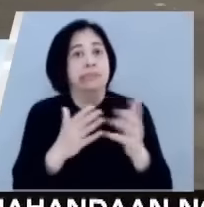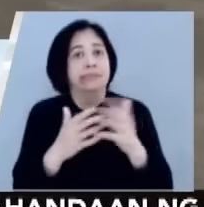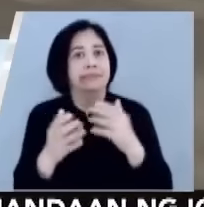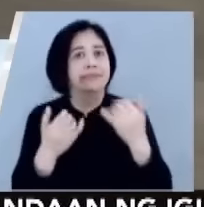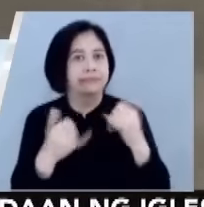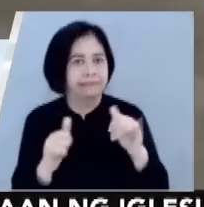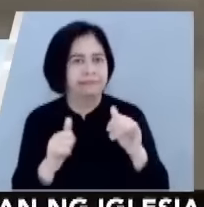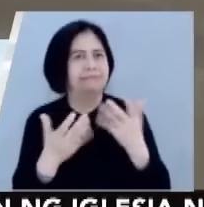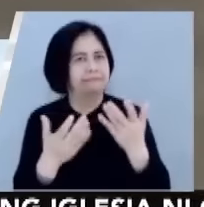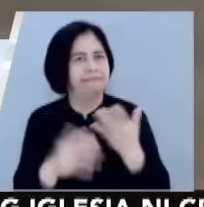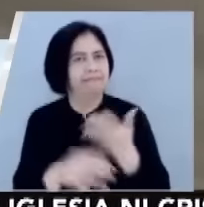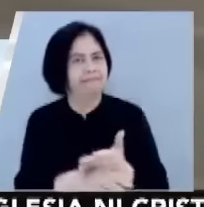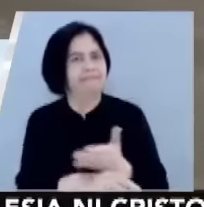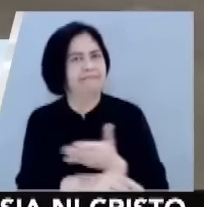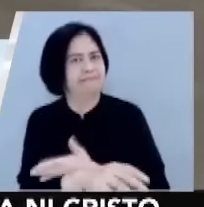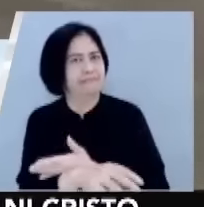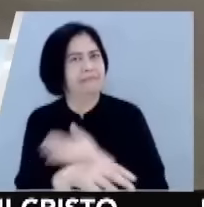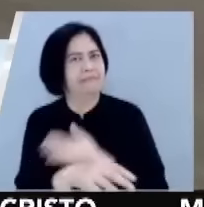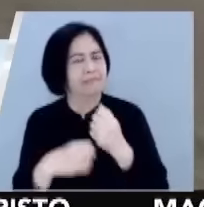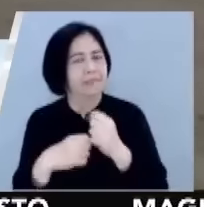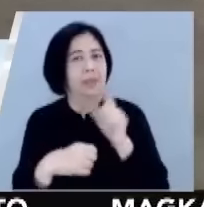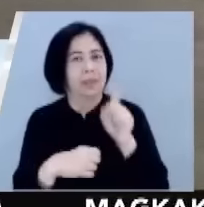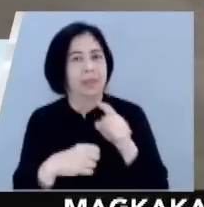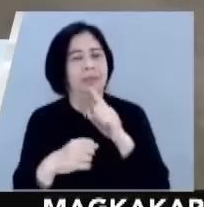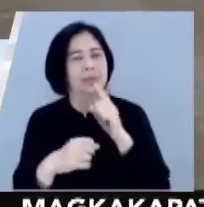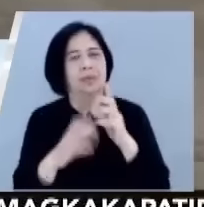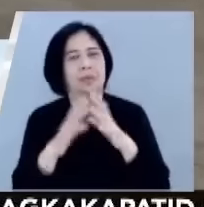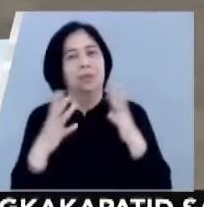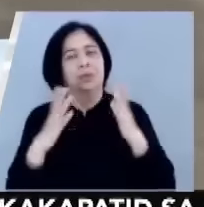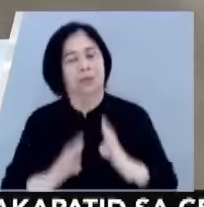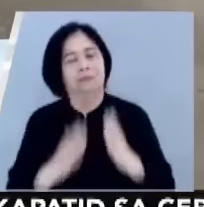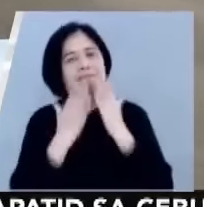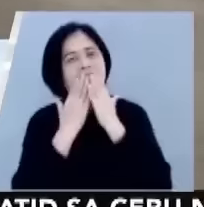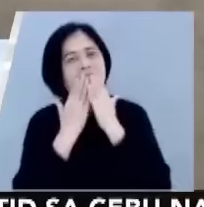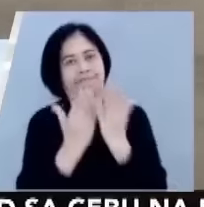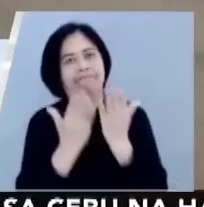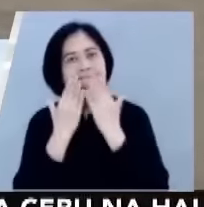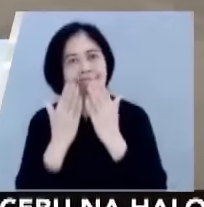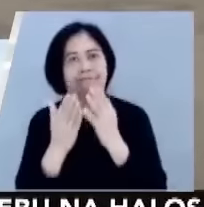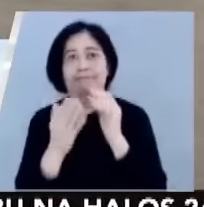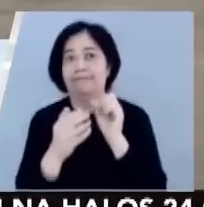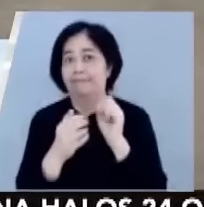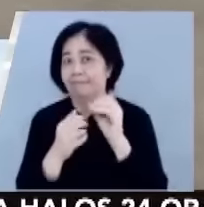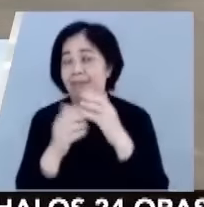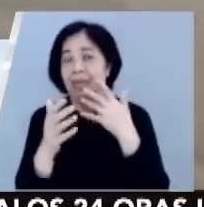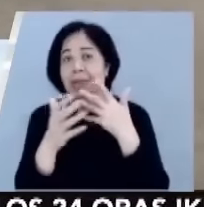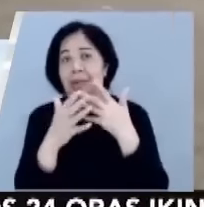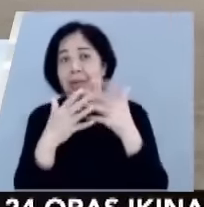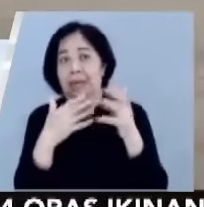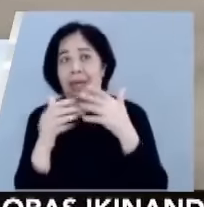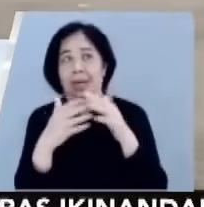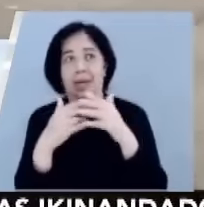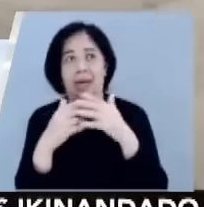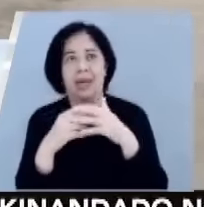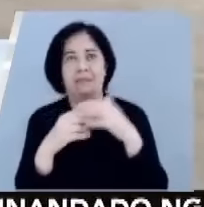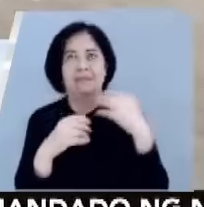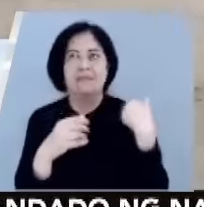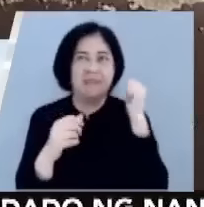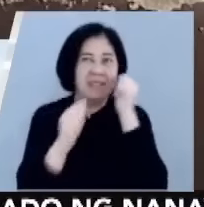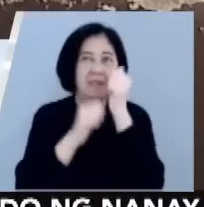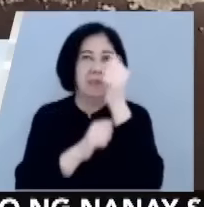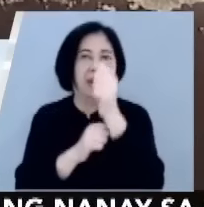ang inusad. At yan ang labis niyang ipinagpapasalamat. Kaya kahit malayo pa, malayo